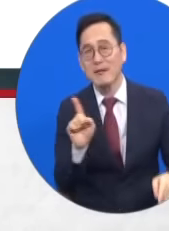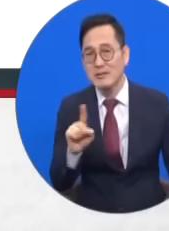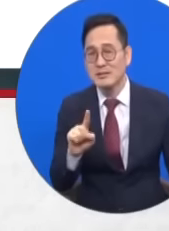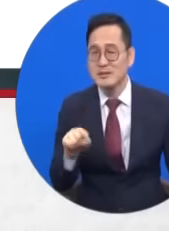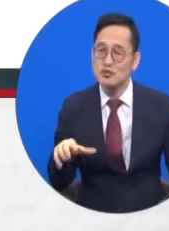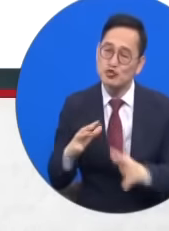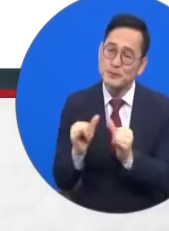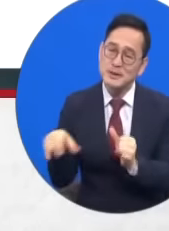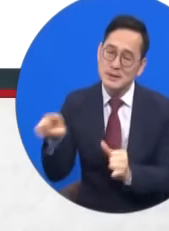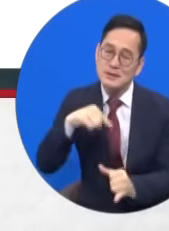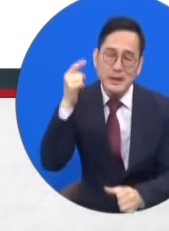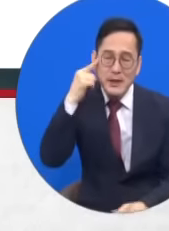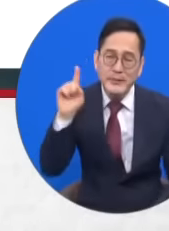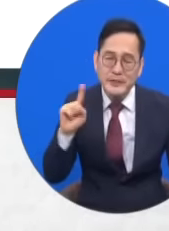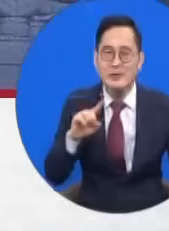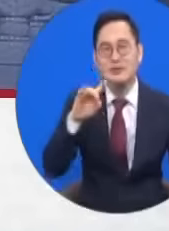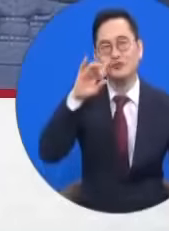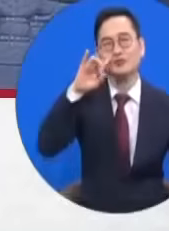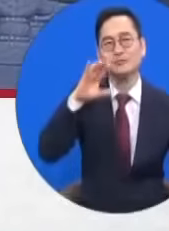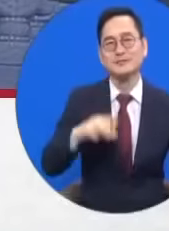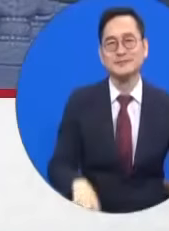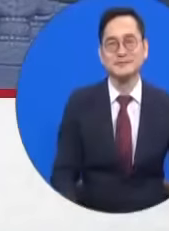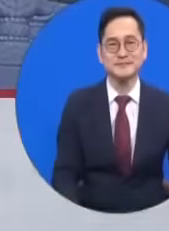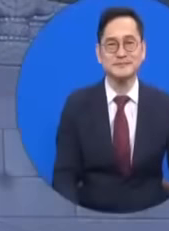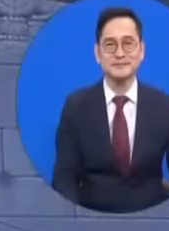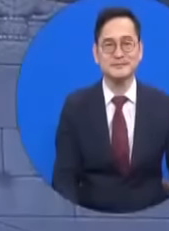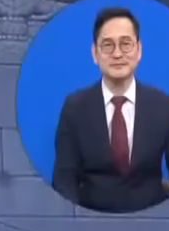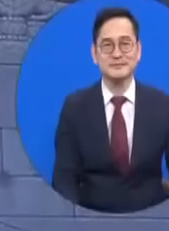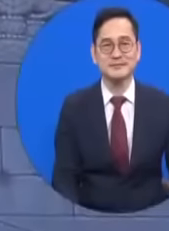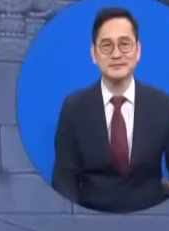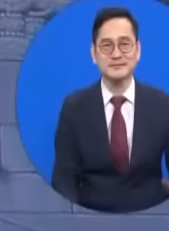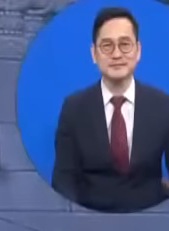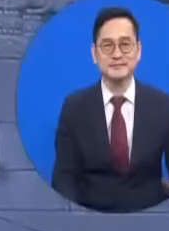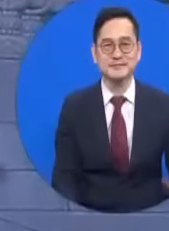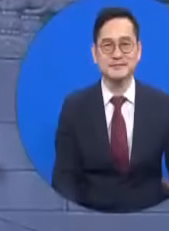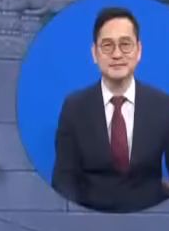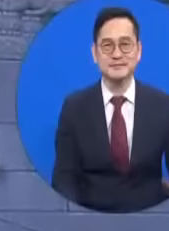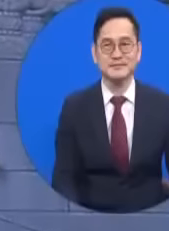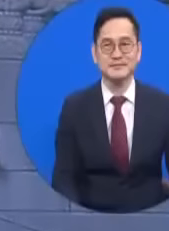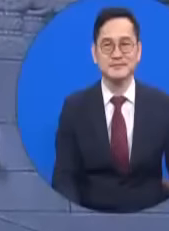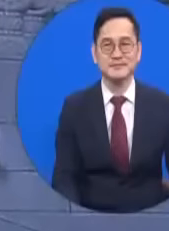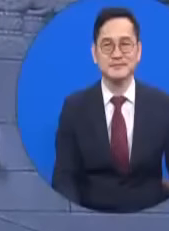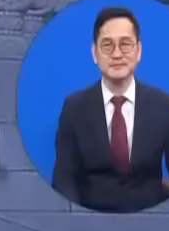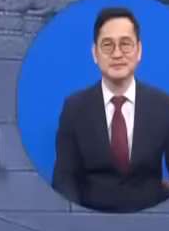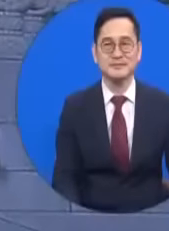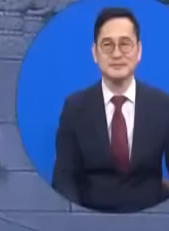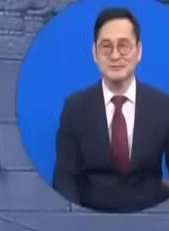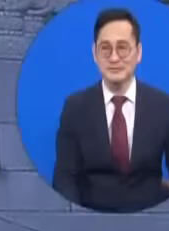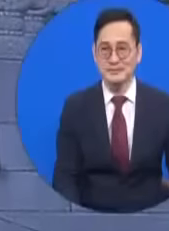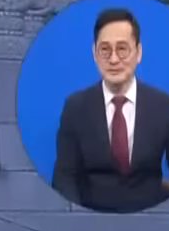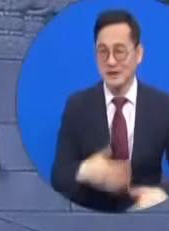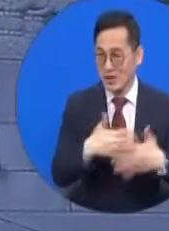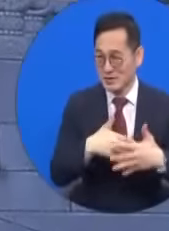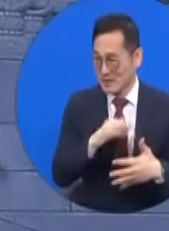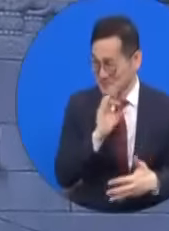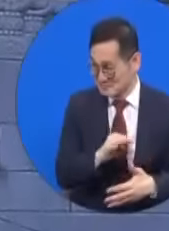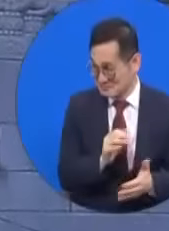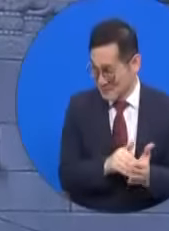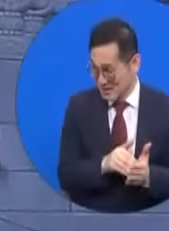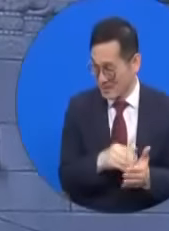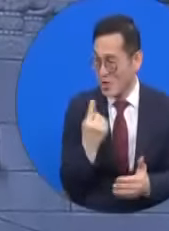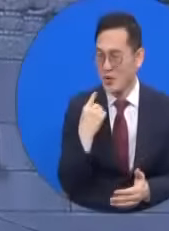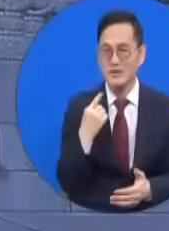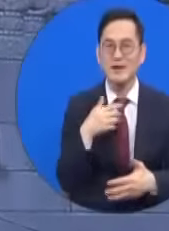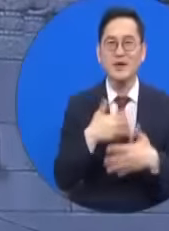상황입니다. 예, 박성규 전 차관님 개인적 견해입니다. 그 동영상은 저희가 확인하지 못했는데 직접 보신 거군요. 예, 어저께